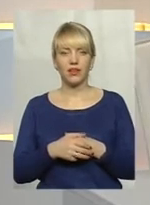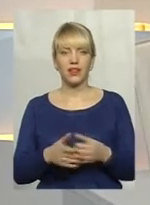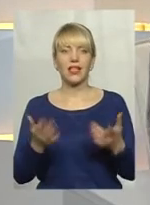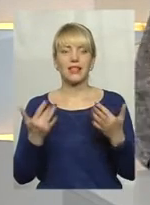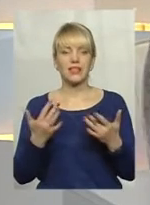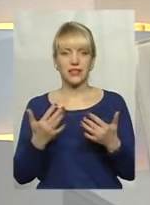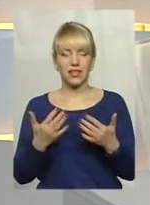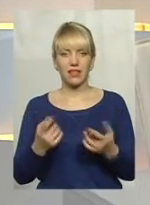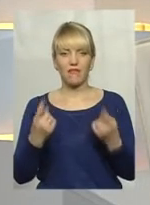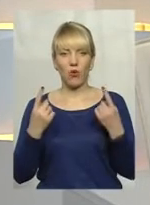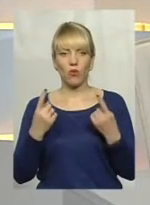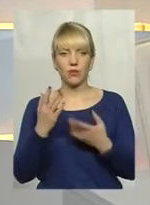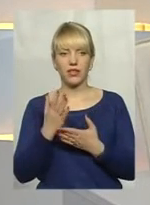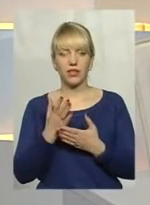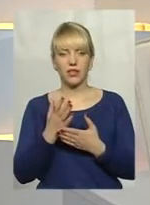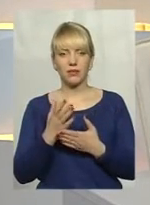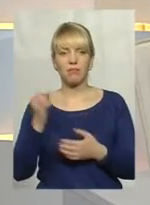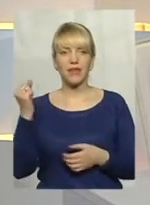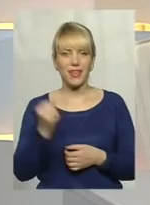Наскільки вагомо б'є по кишені